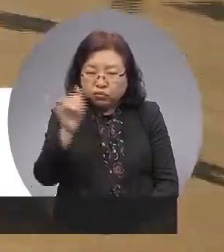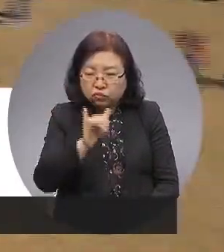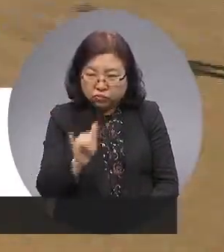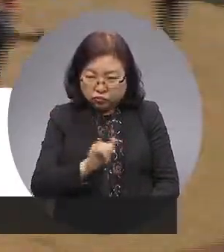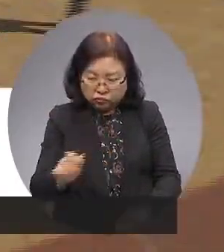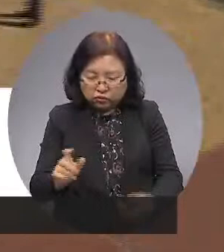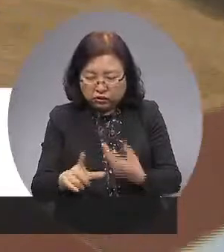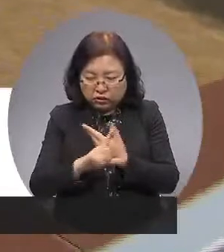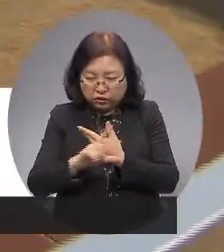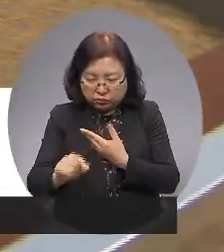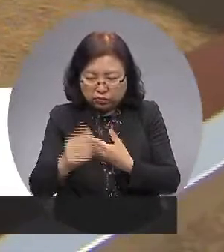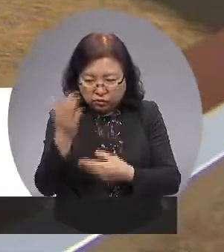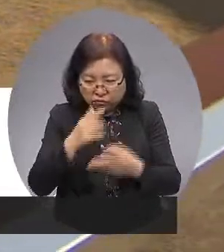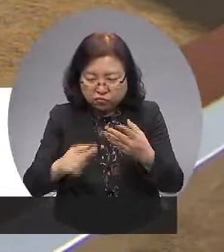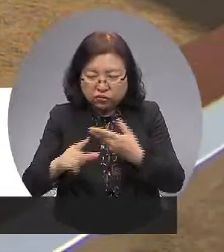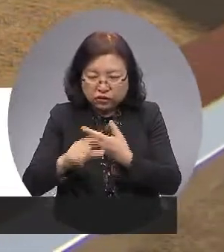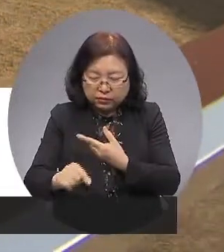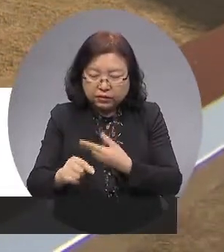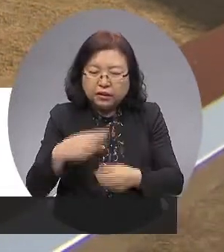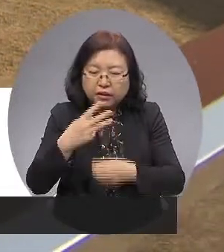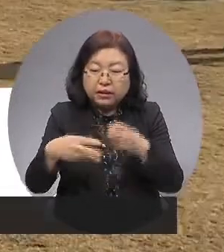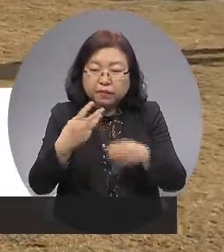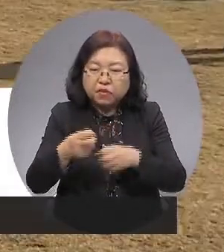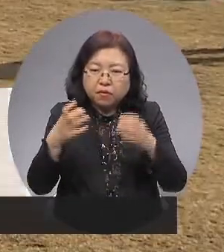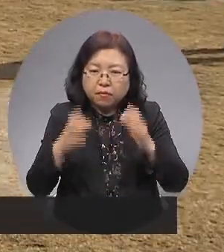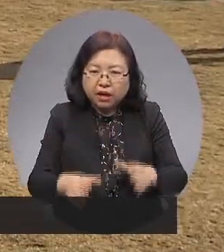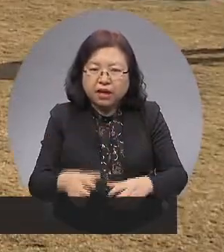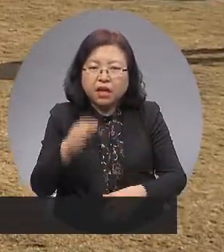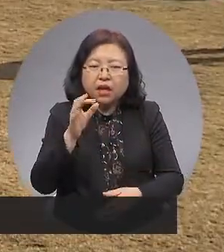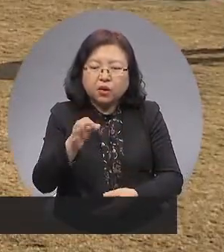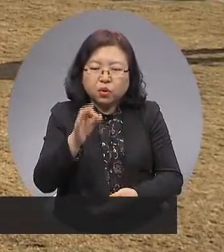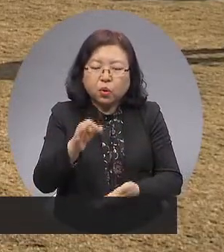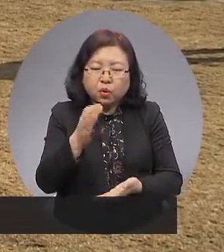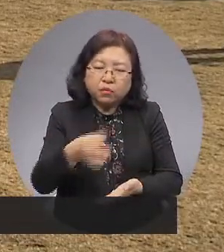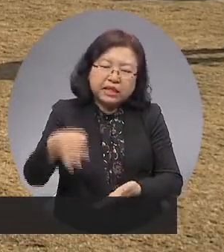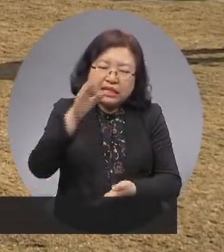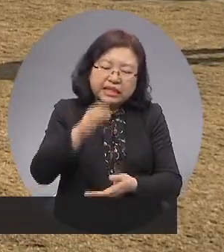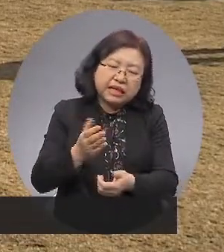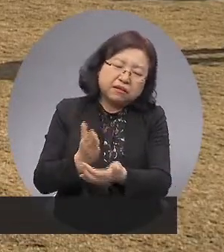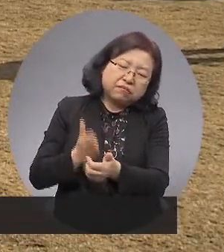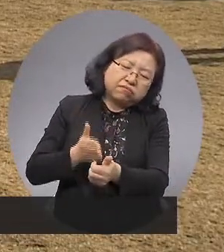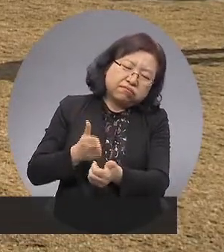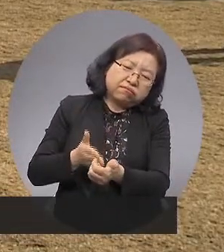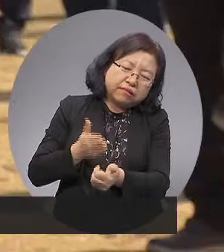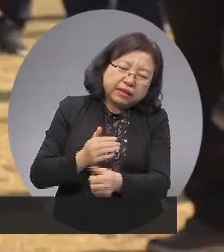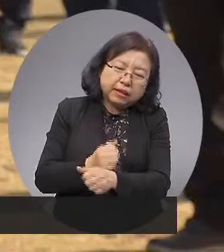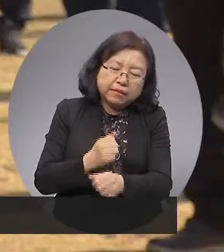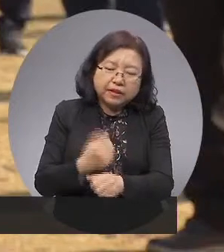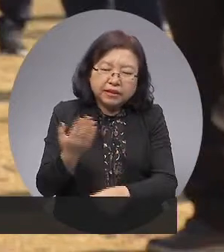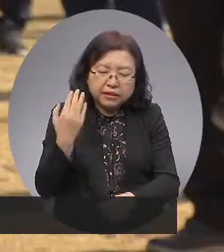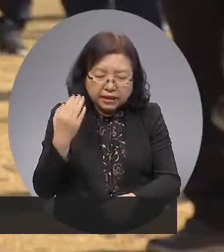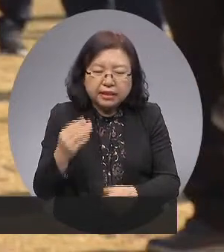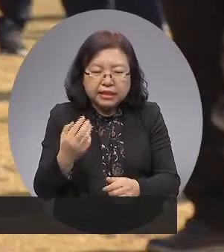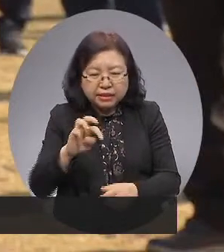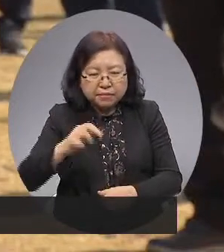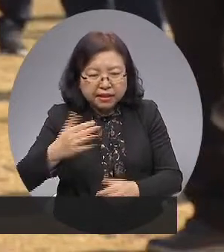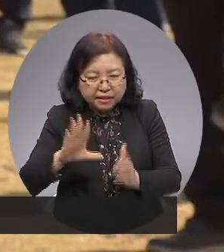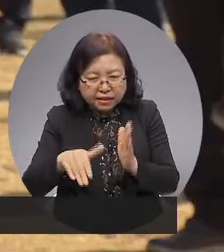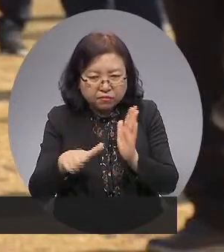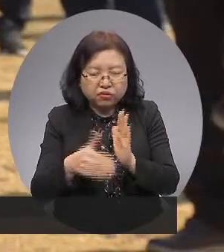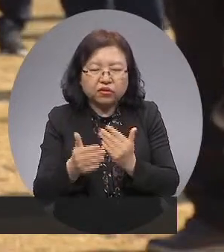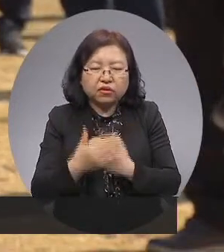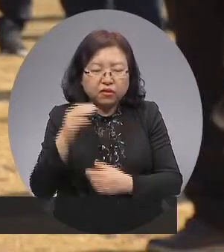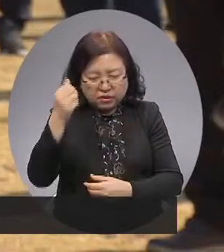운송조합 청주지부는 3년 만에 운송단가 인상을 요구하며 지난 28일부터 총파업에